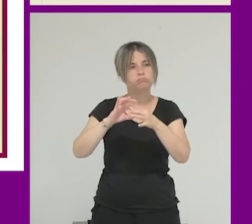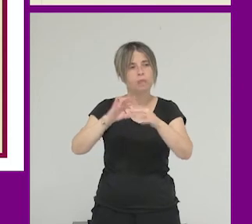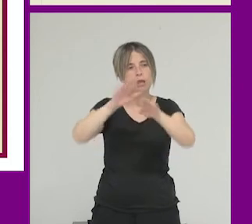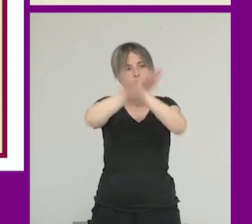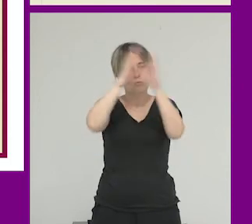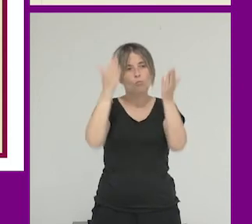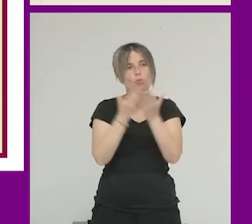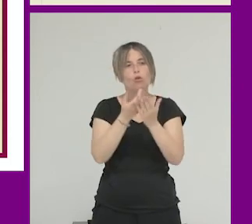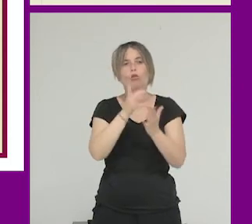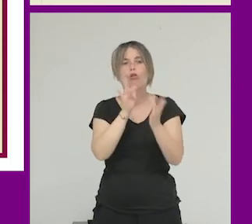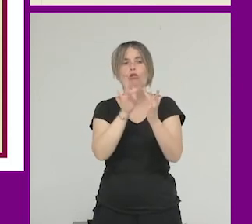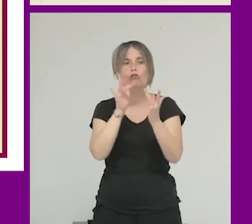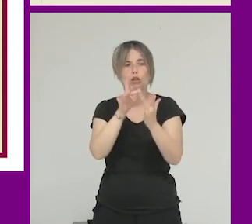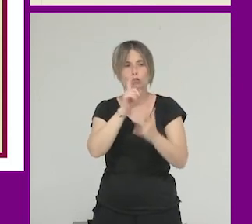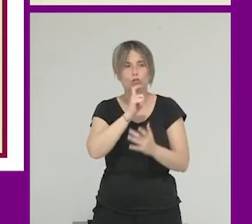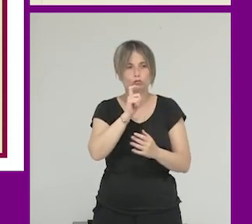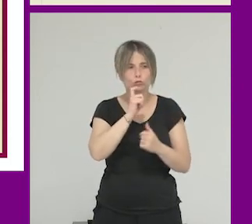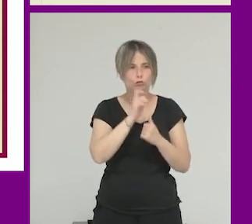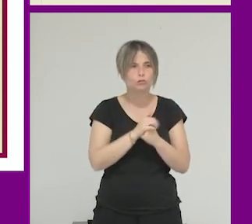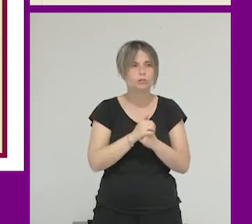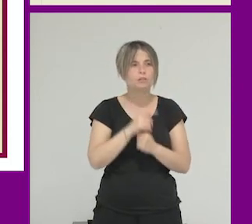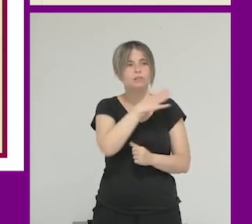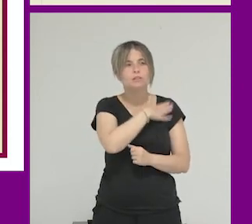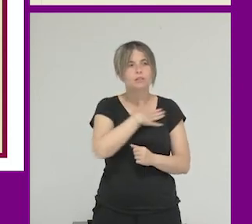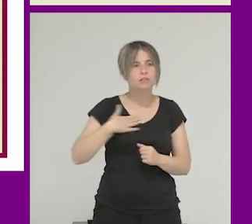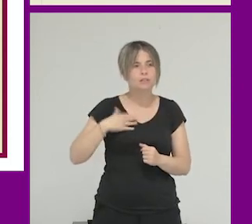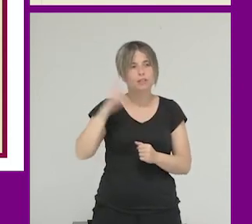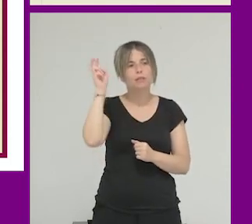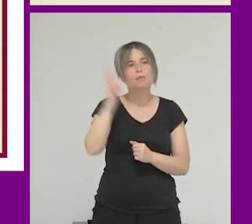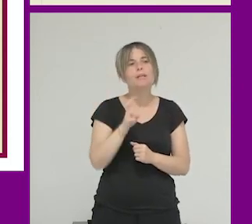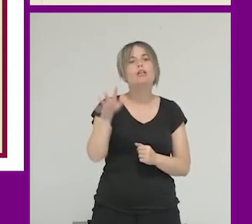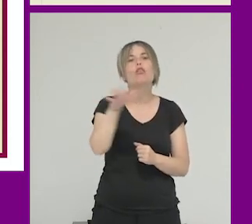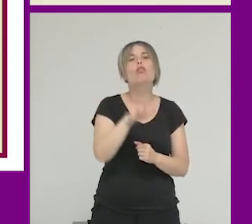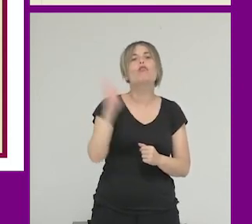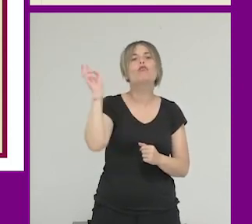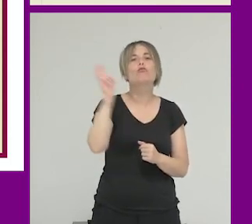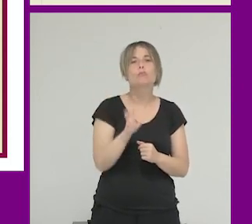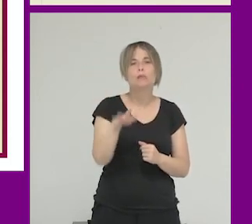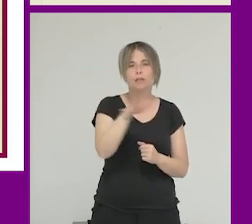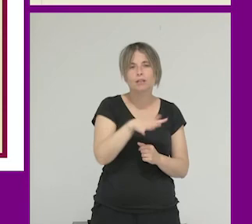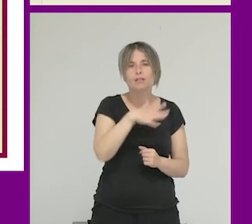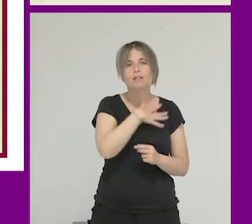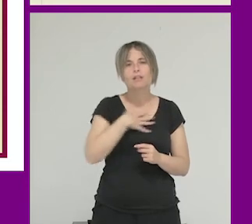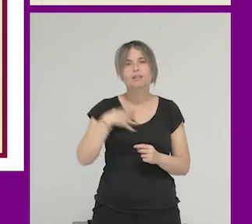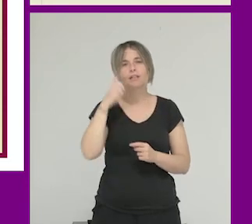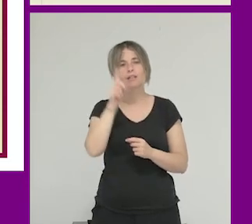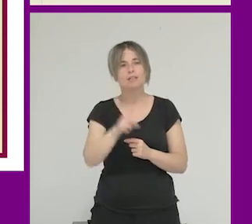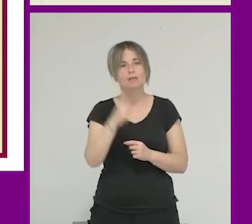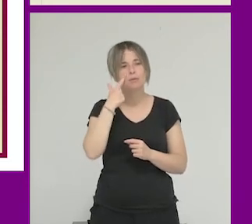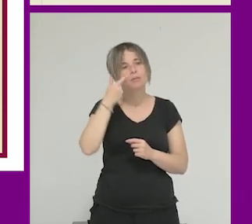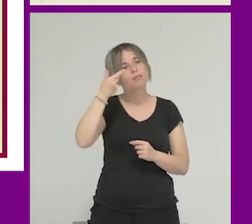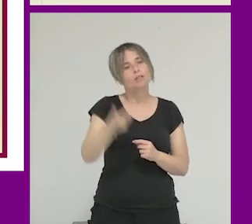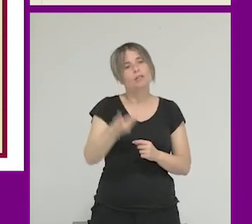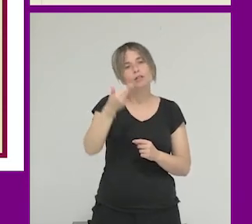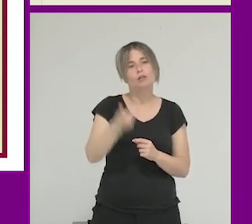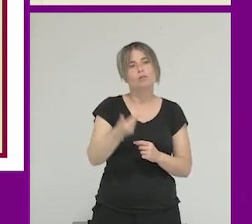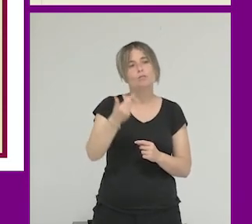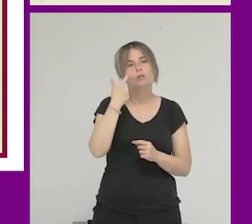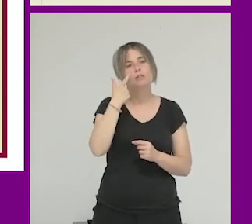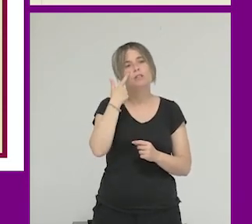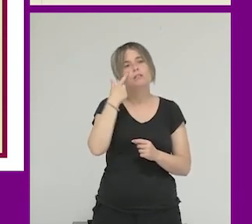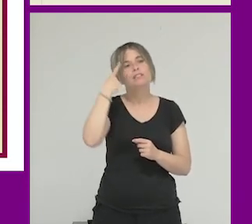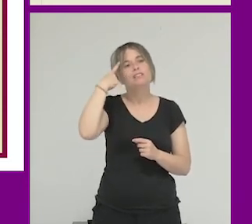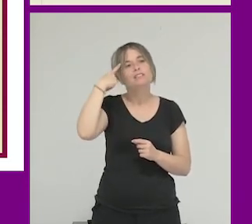munduraekin. Desiraren jatorria, eta desiraren jatorria lantzerakoan muzu garrantzitsua dela aipatzea, inondik inora